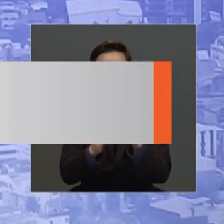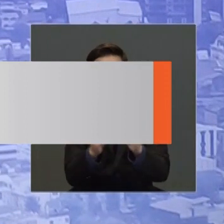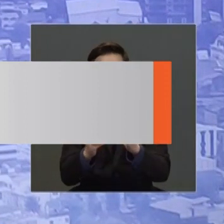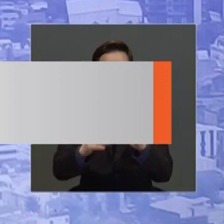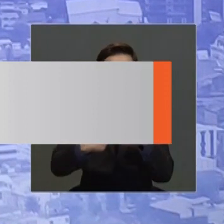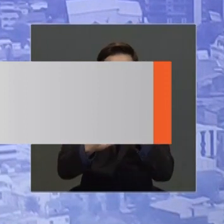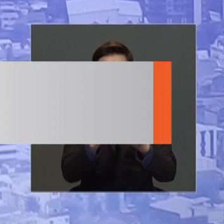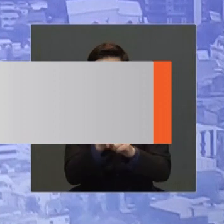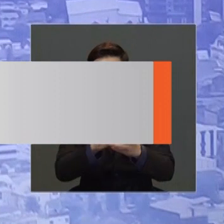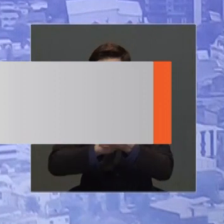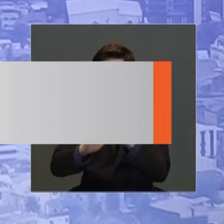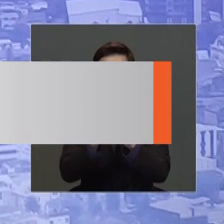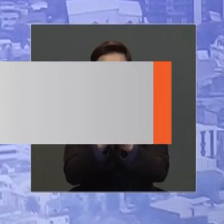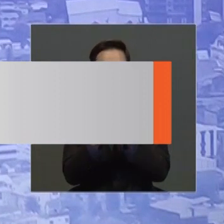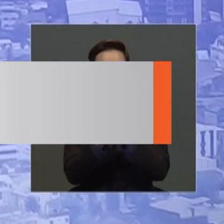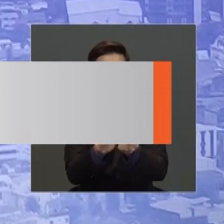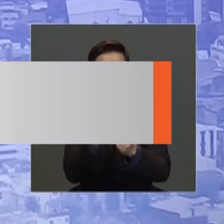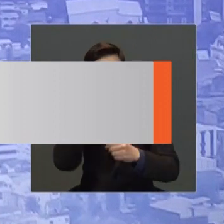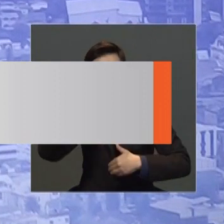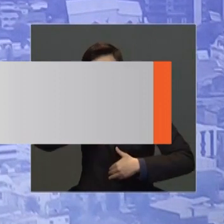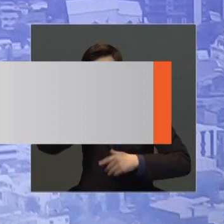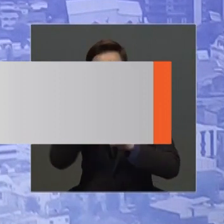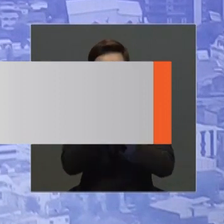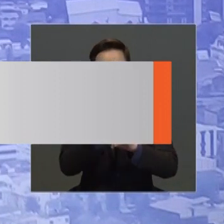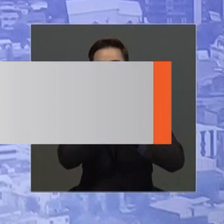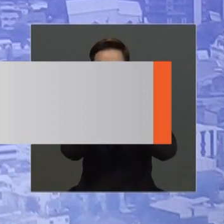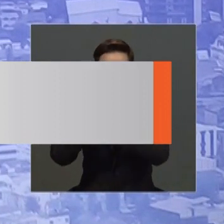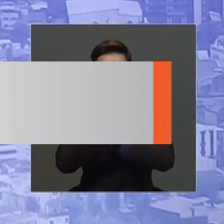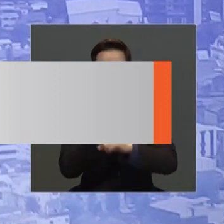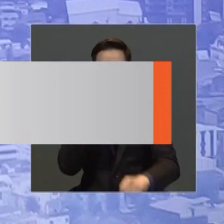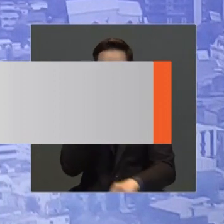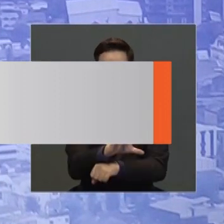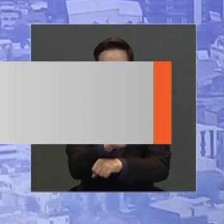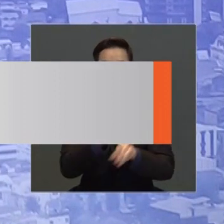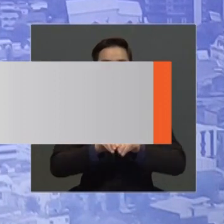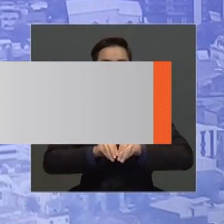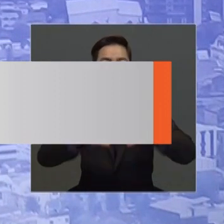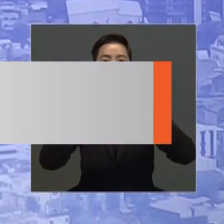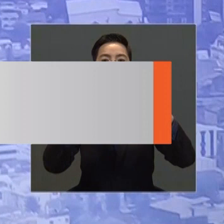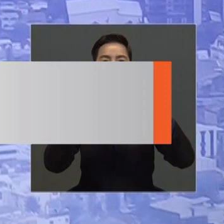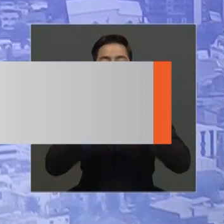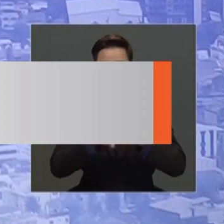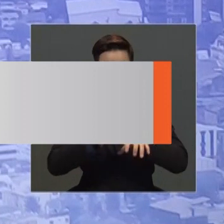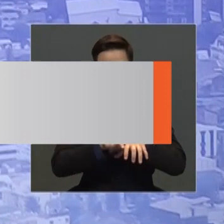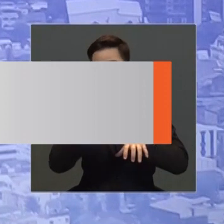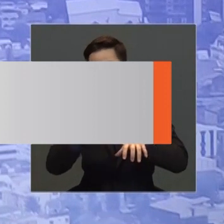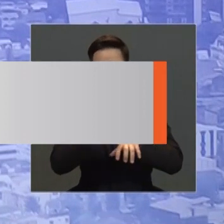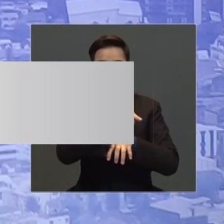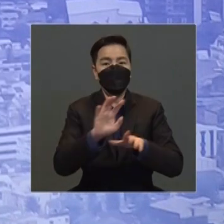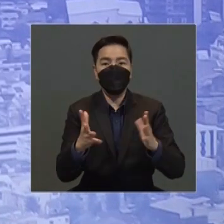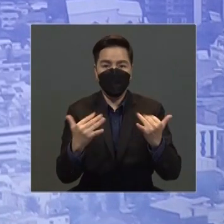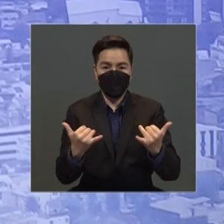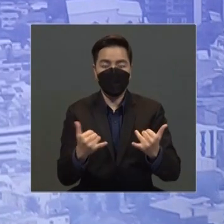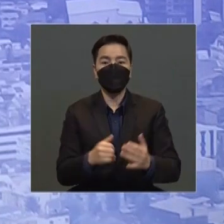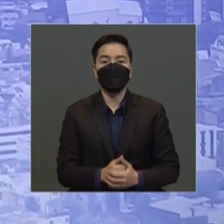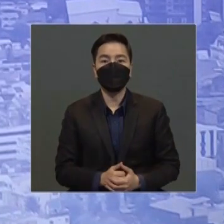การต่างๆได้อย่างรวดเร็วแล้วก็สามารถที่จะป้องกันควบคุมโรคไม่ให้เกิดการแพร่กระจายไปยังเขตอื่นๆนะคะ